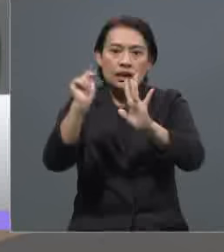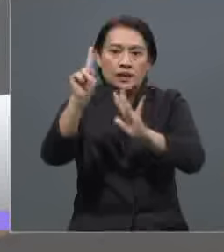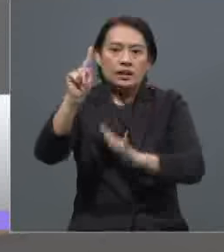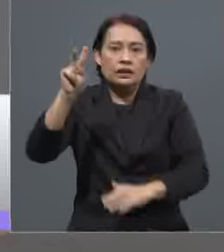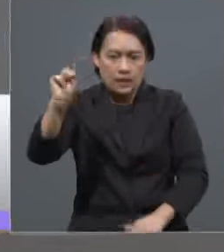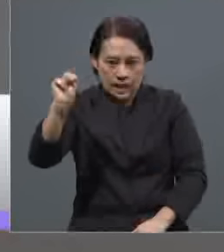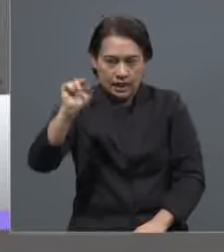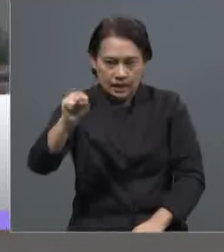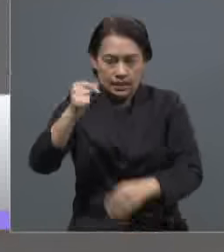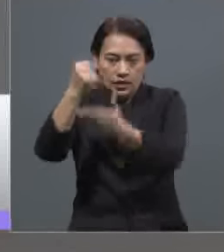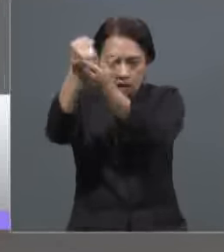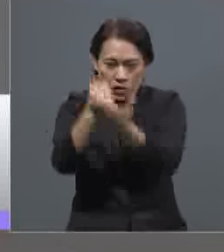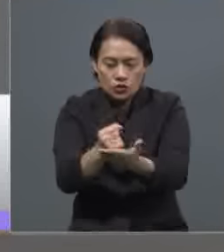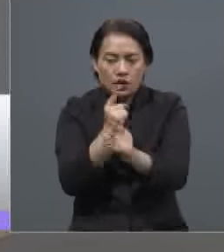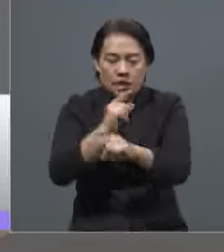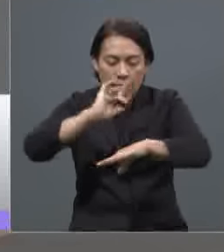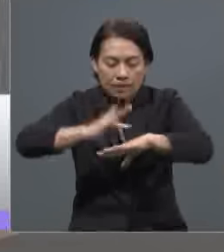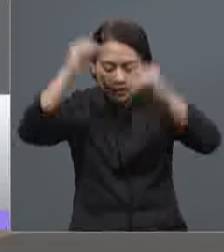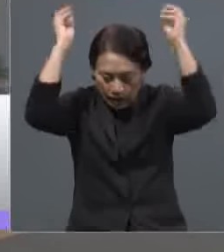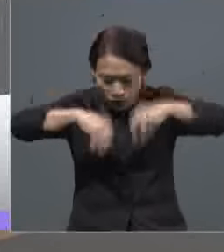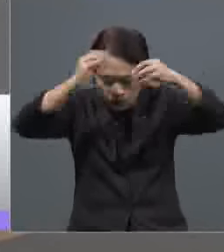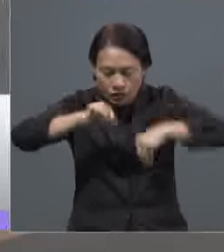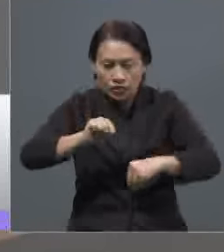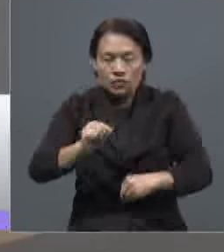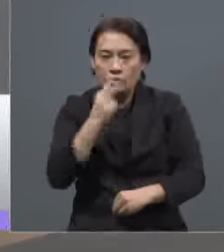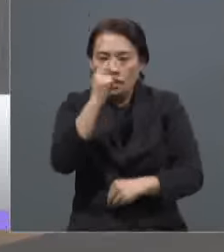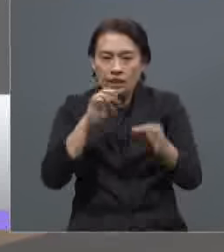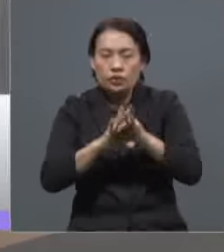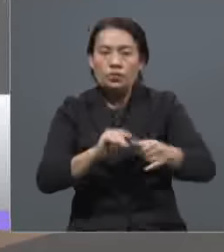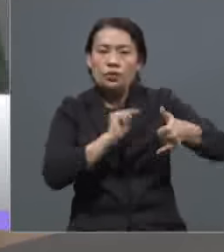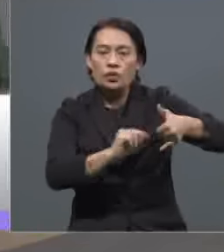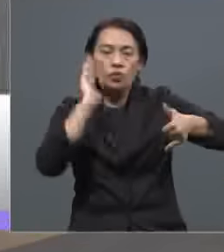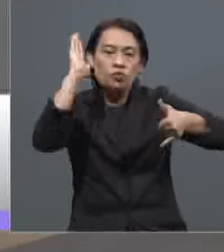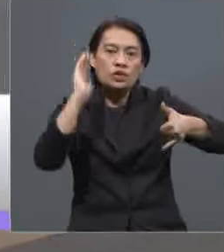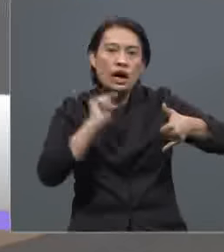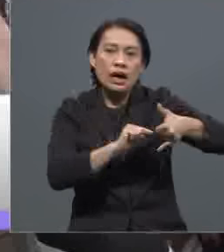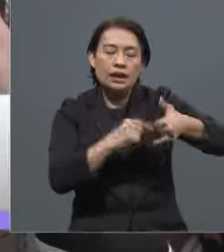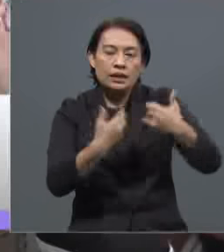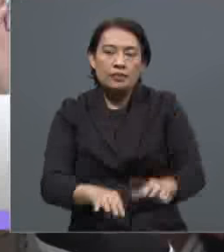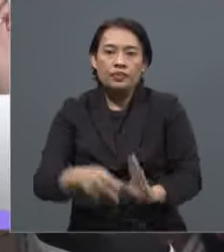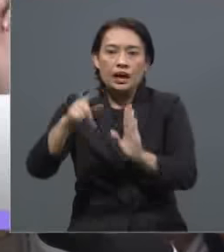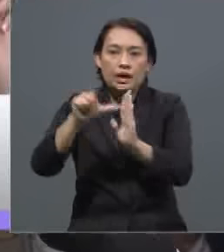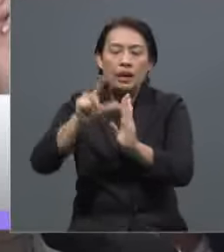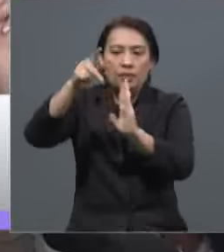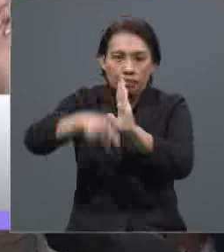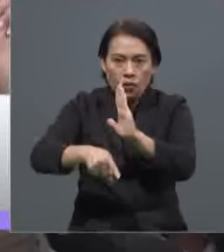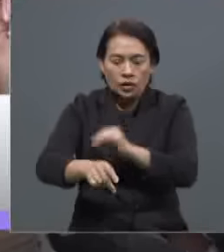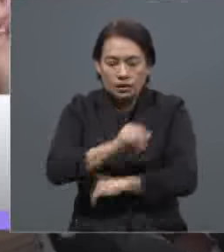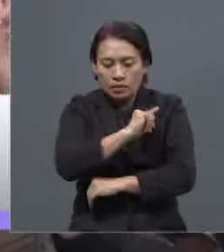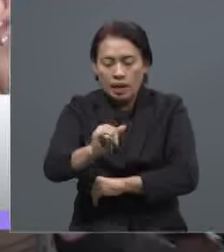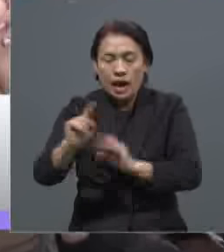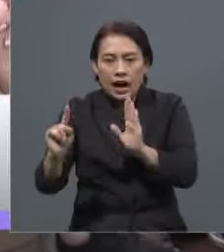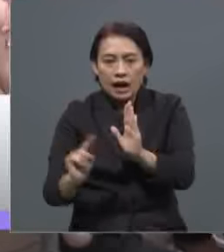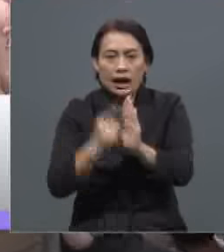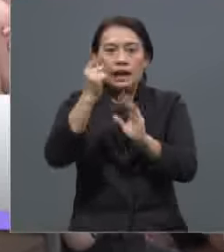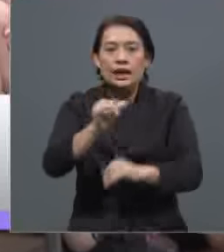เดี๋ยวไปฟังเสียงของคุณพ่อพงพันธ์จากจังหวัดลำพูนครับที่มาที่นี่เป็นครั้งแรกแล้วก็จะติดตามไปดูจนถึงวัน